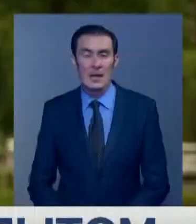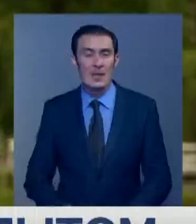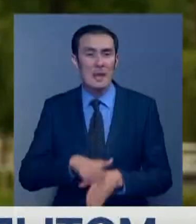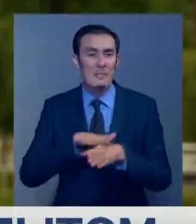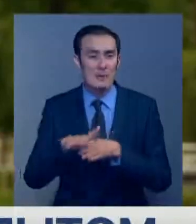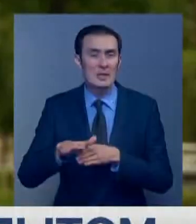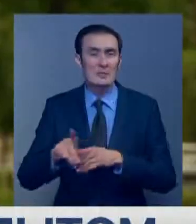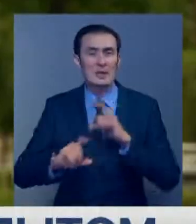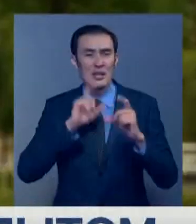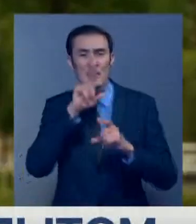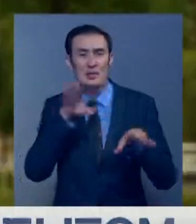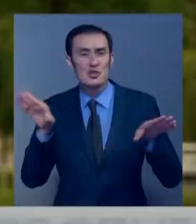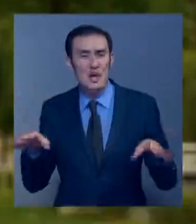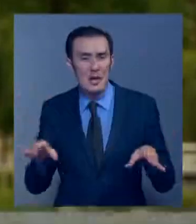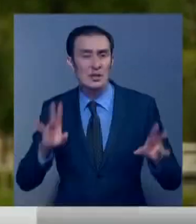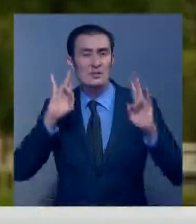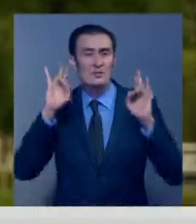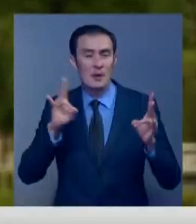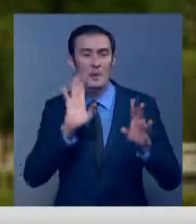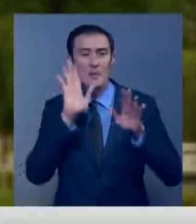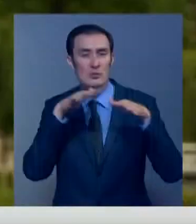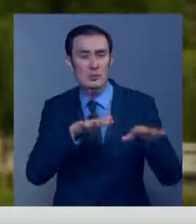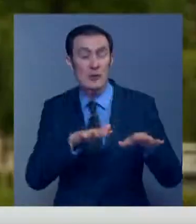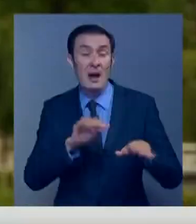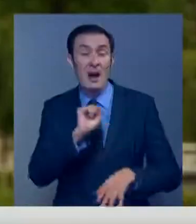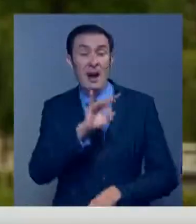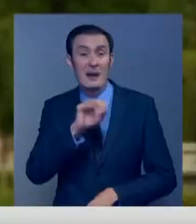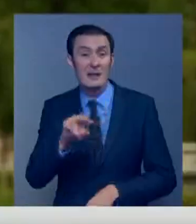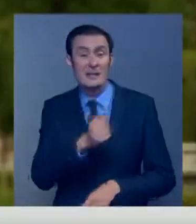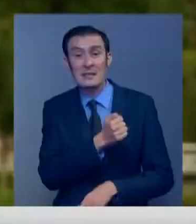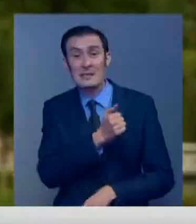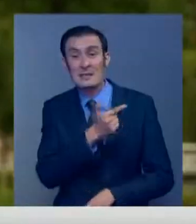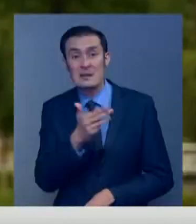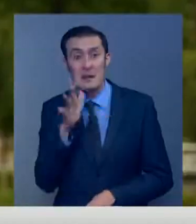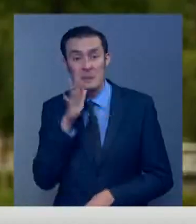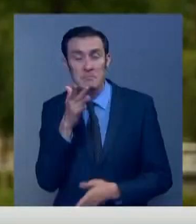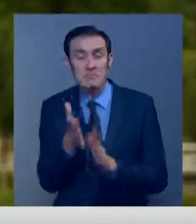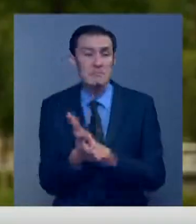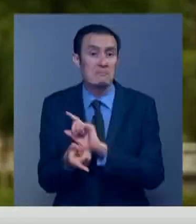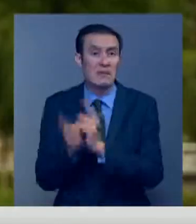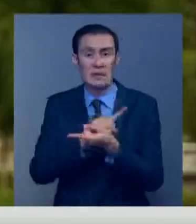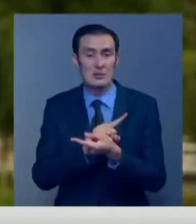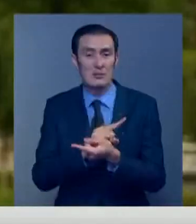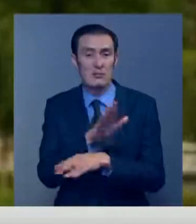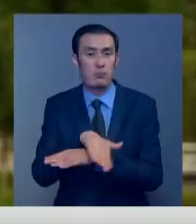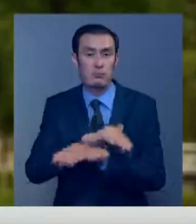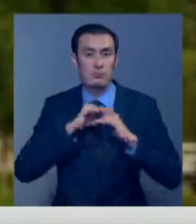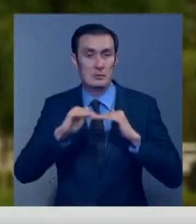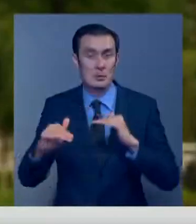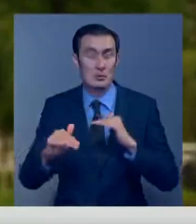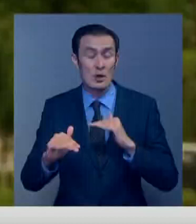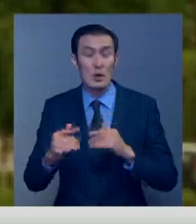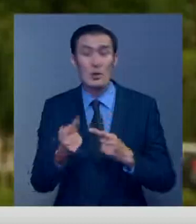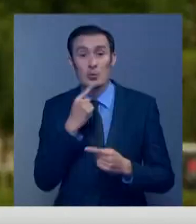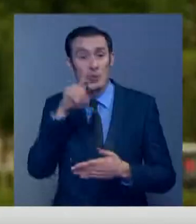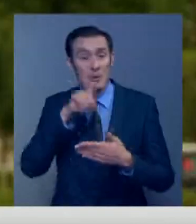Наполненный криками чаек и звуками морского прибоя, Арал за несколько десятков лет превратился в пустыню. Трудно поверить, что